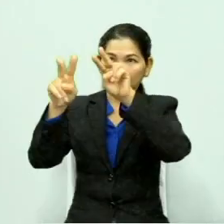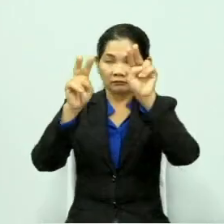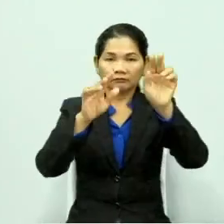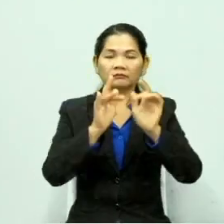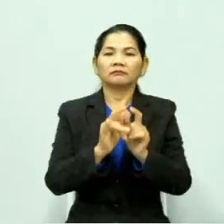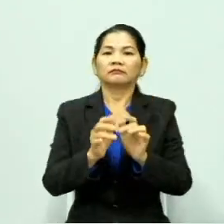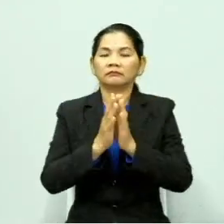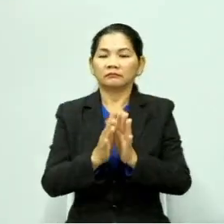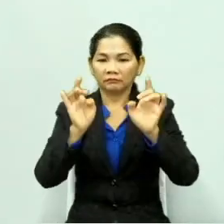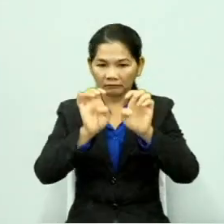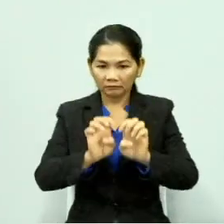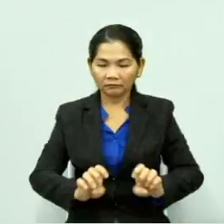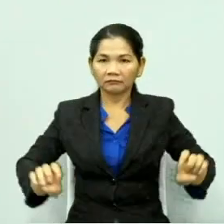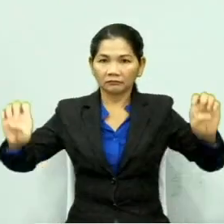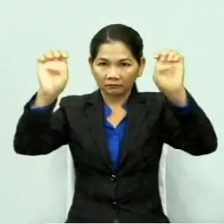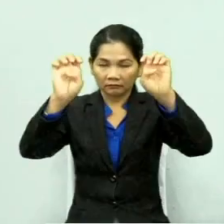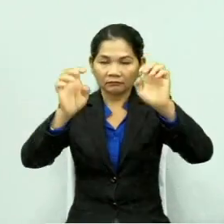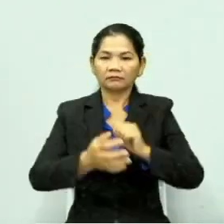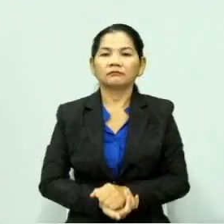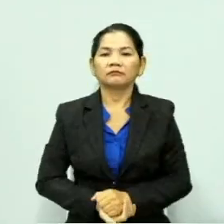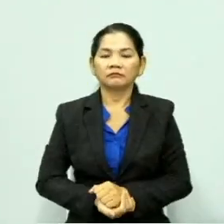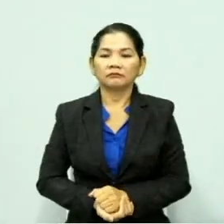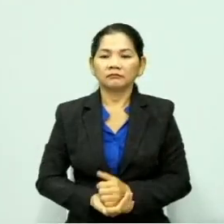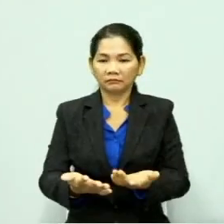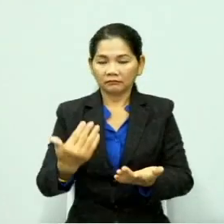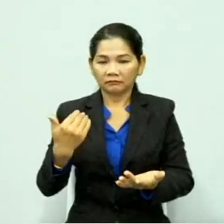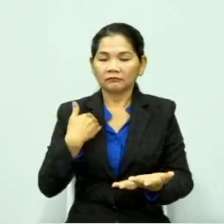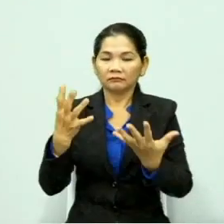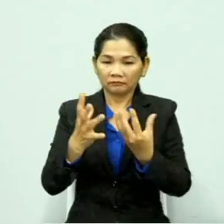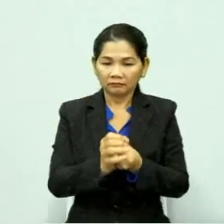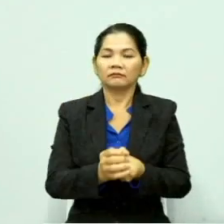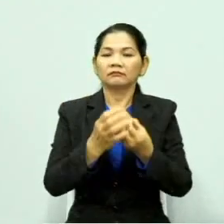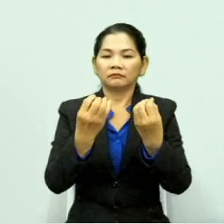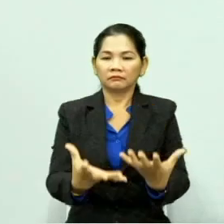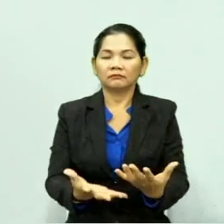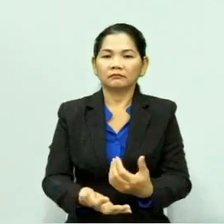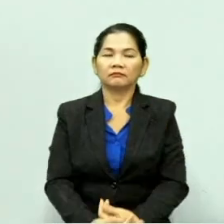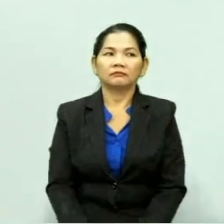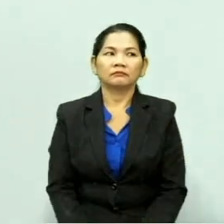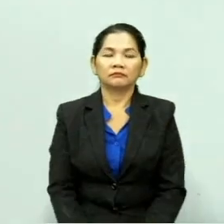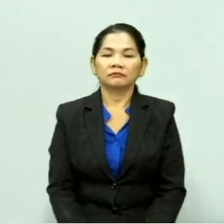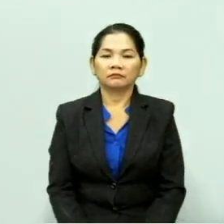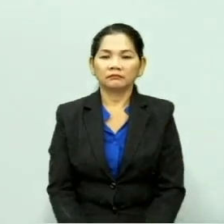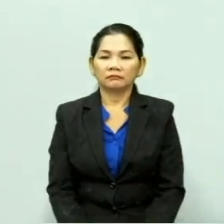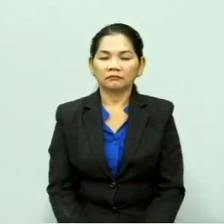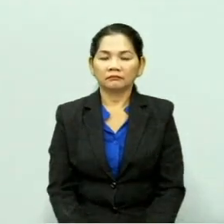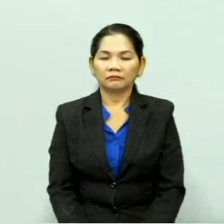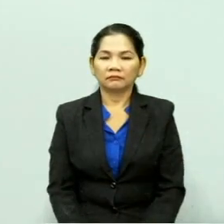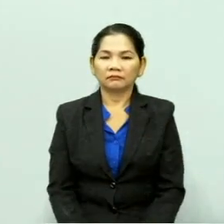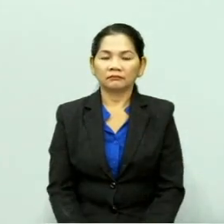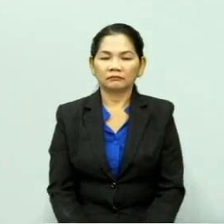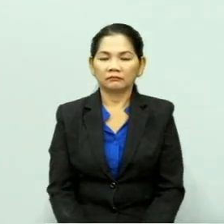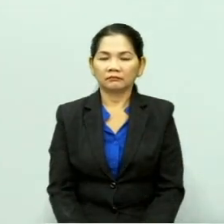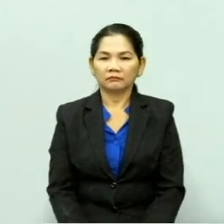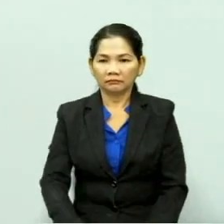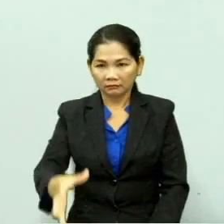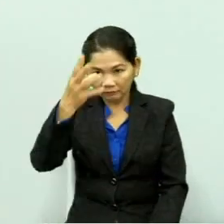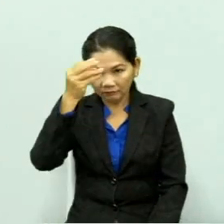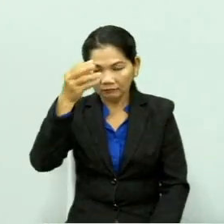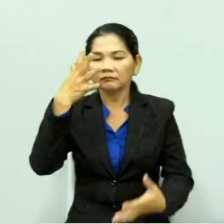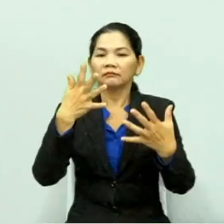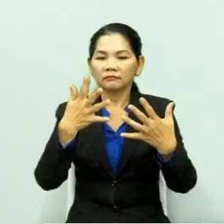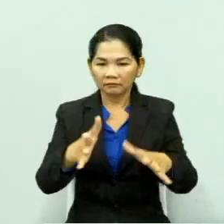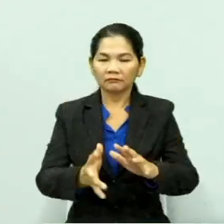đại chỉ còn lại cho thò mà chiệt cho cái suốt ha miếng trong nún phần màn chà chẳng tam được dạ để dựng bàn sắc xà ở tạo